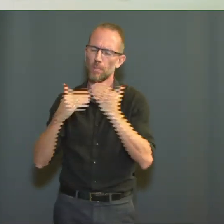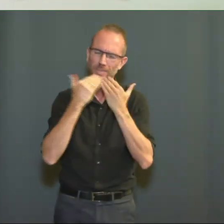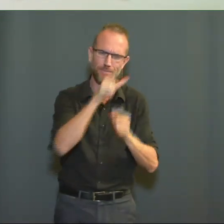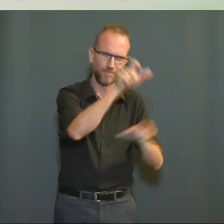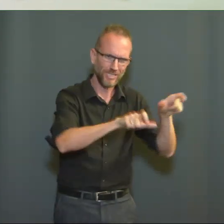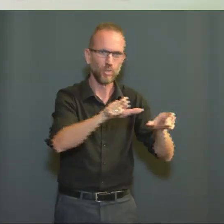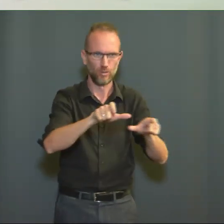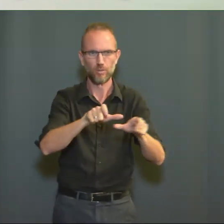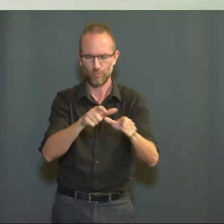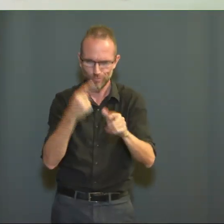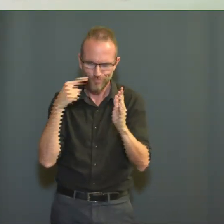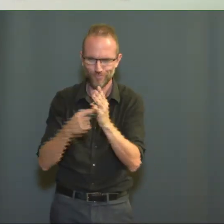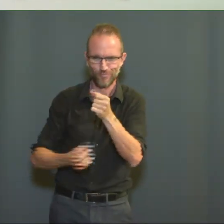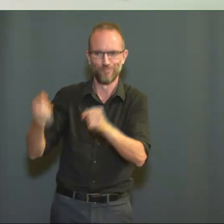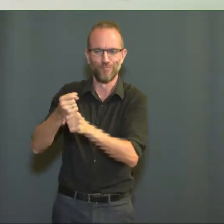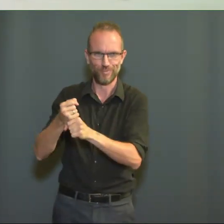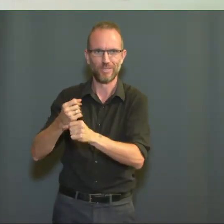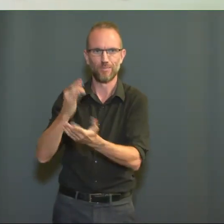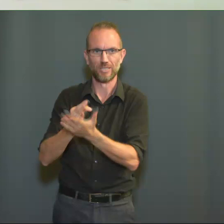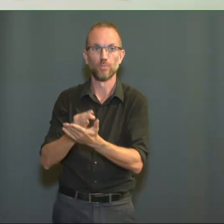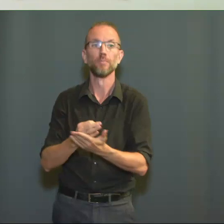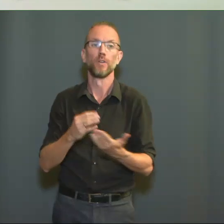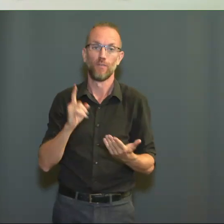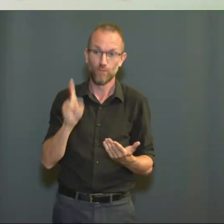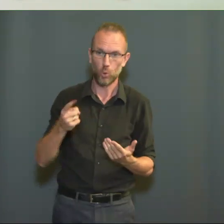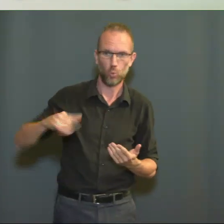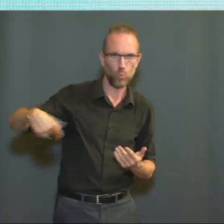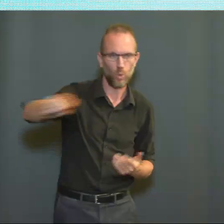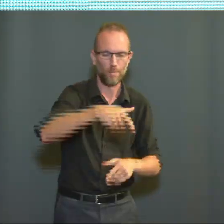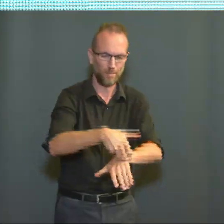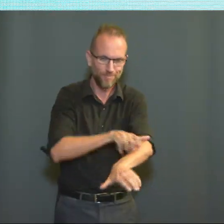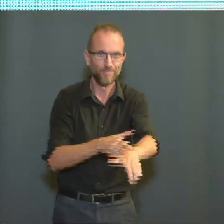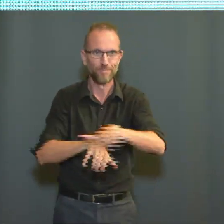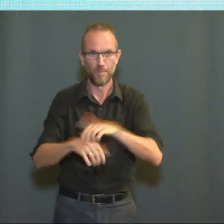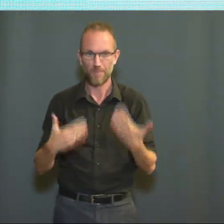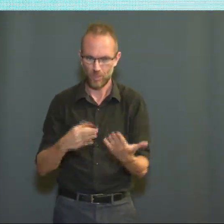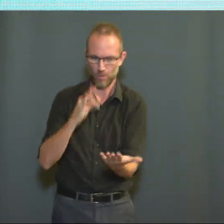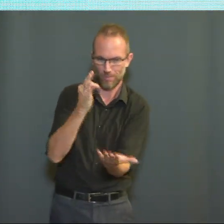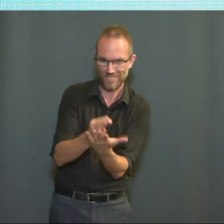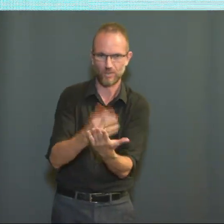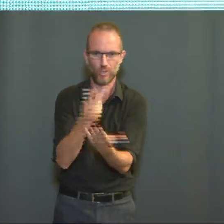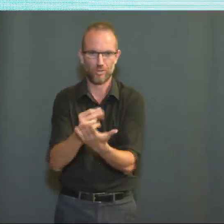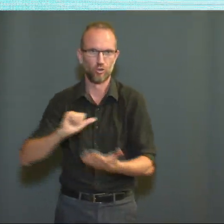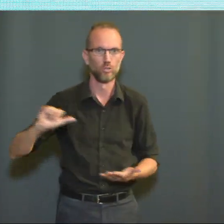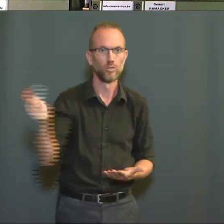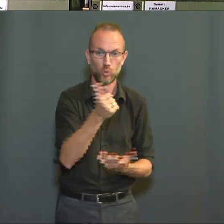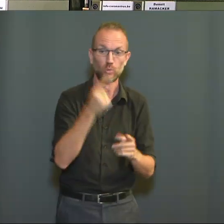d'installer CoronaAlert et de nous protéger les uns les autres. Je vous remercie pour votre attention.